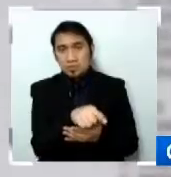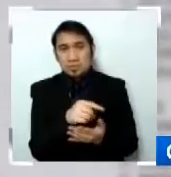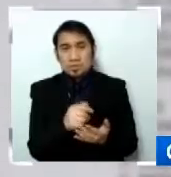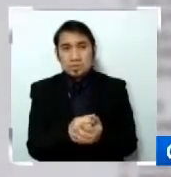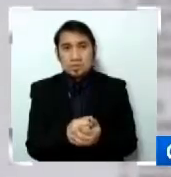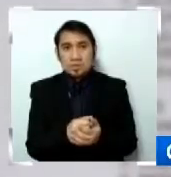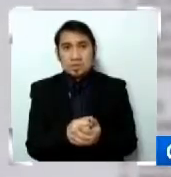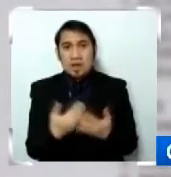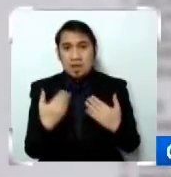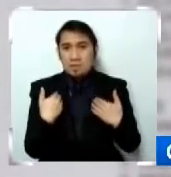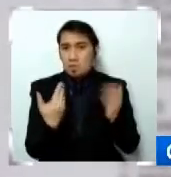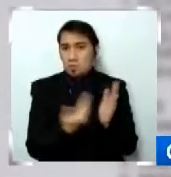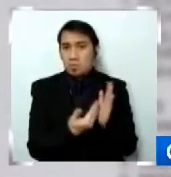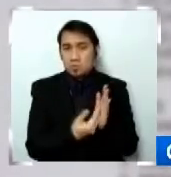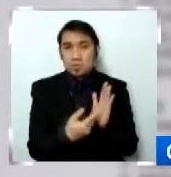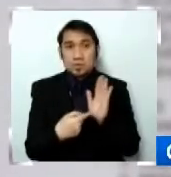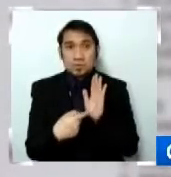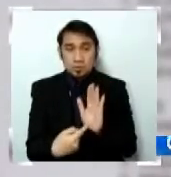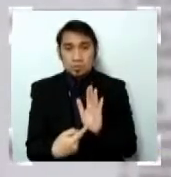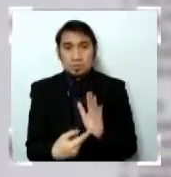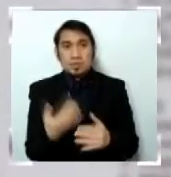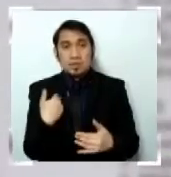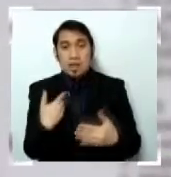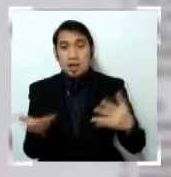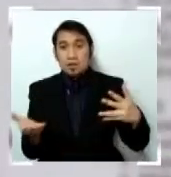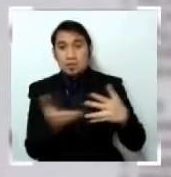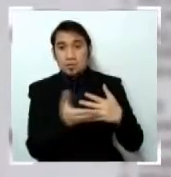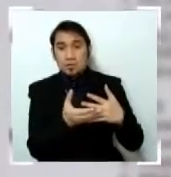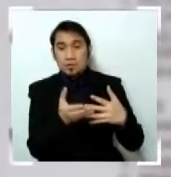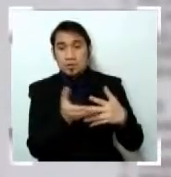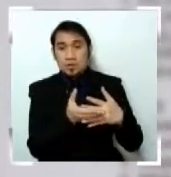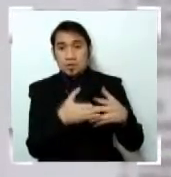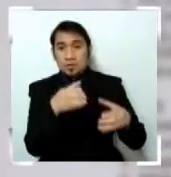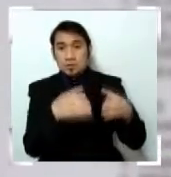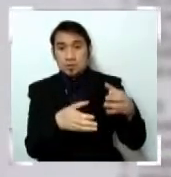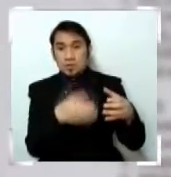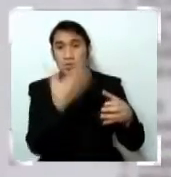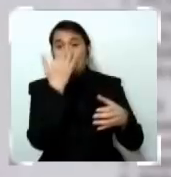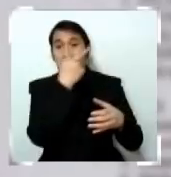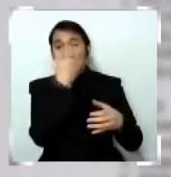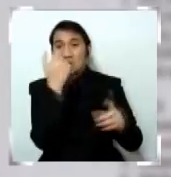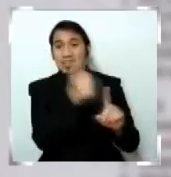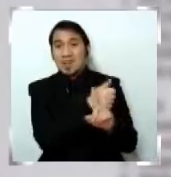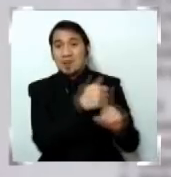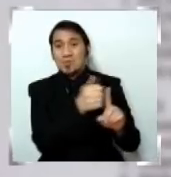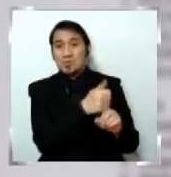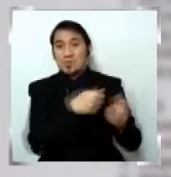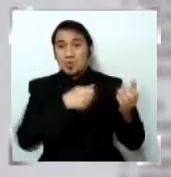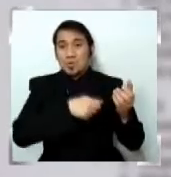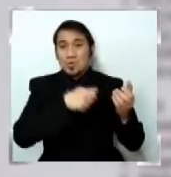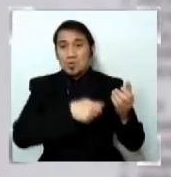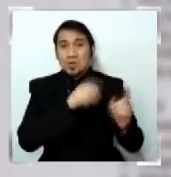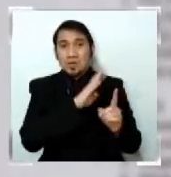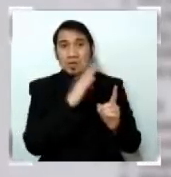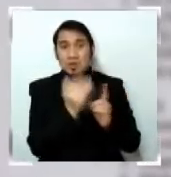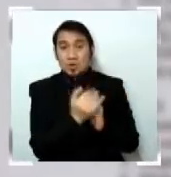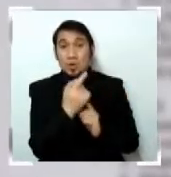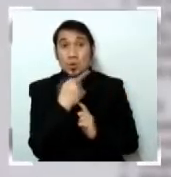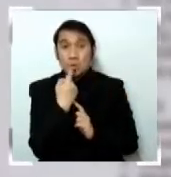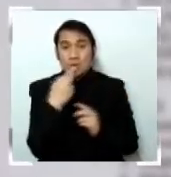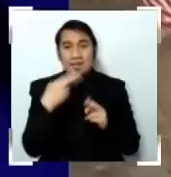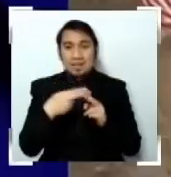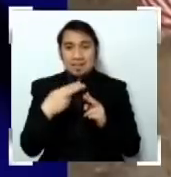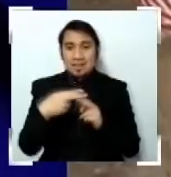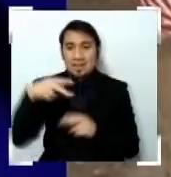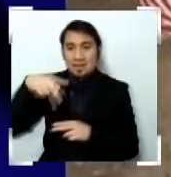katibayan. Sinampahan na ng kasong paglabag sa Anti-Torture Act ang suspek sa kaso na si Barangay Kagawad Paul John